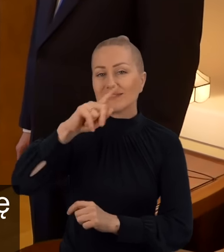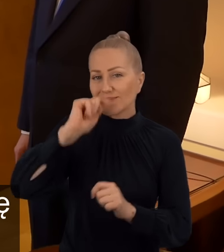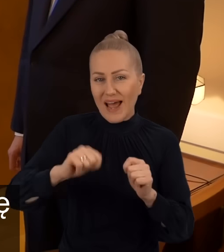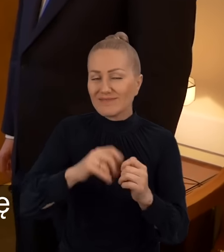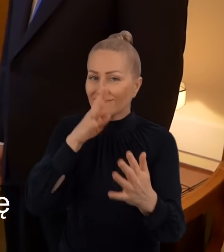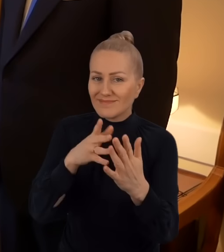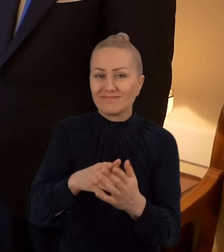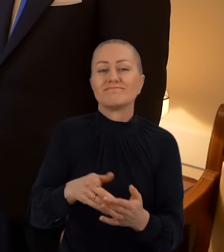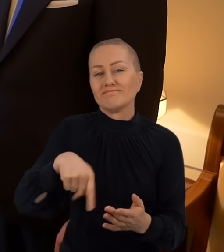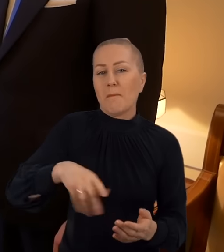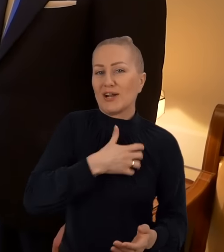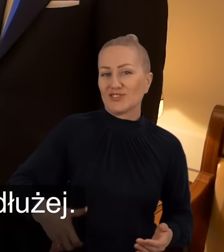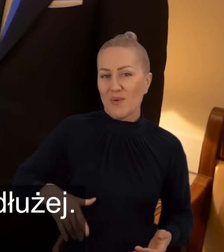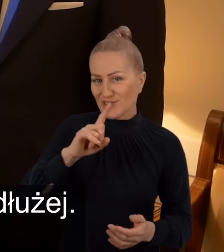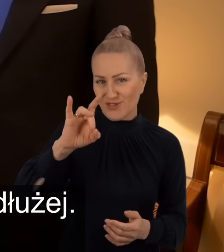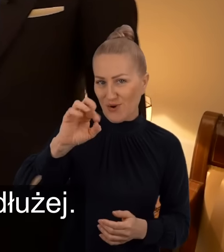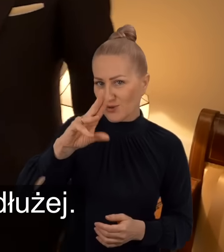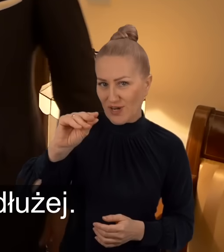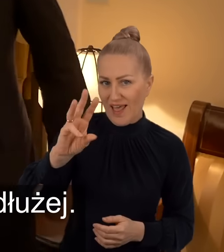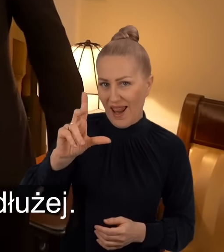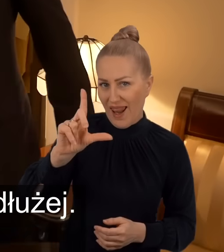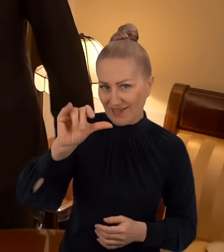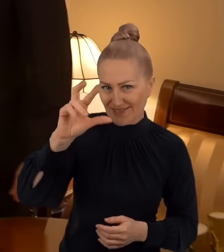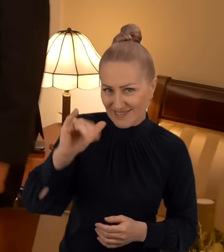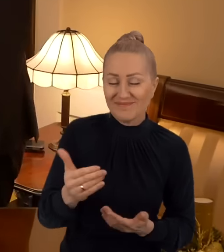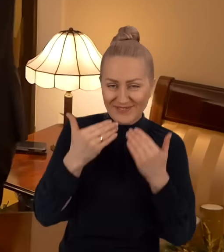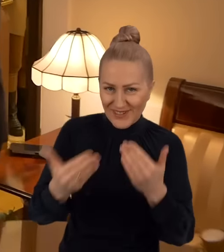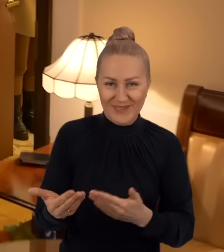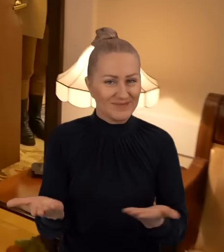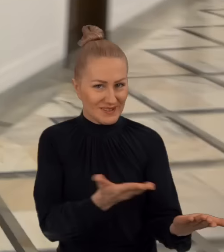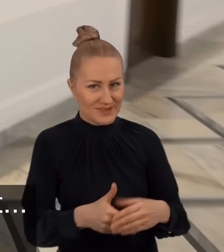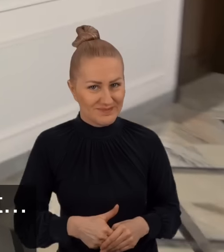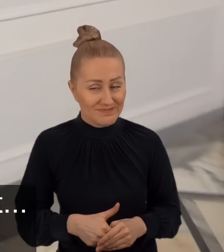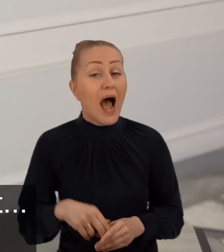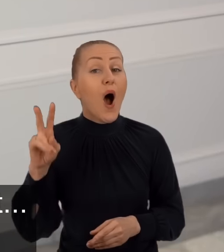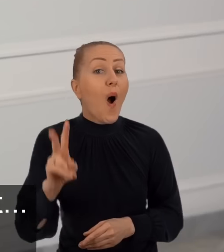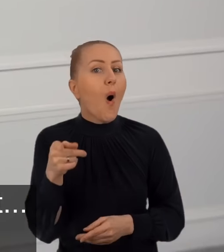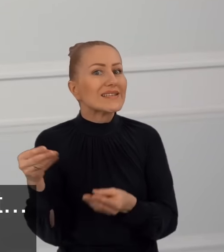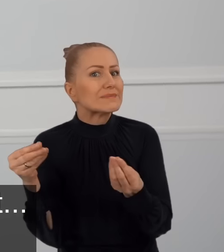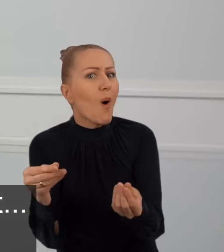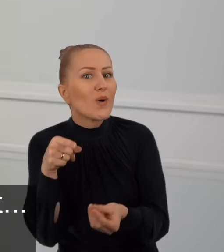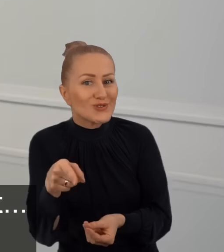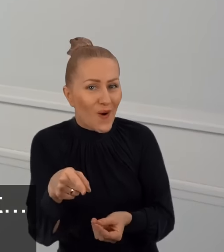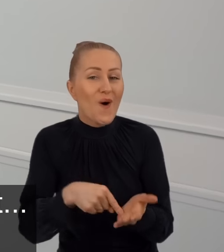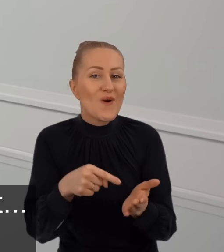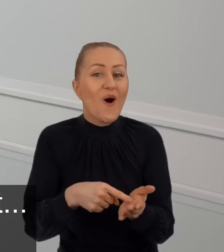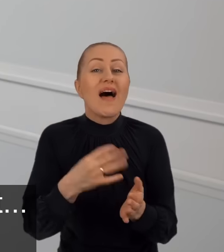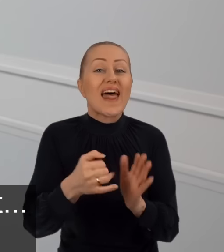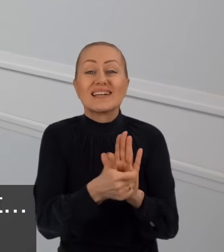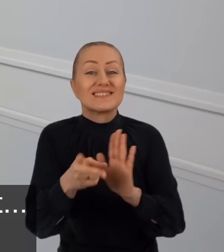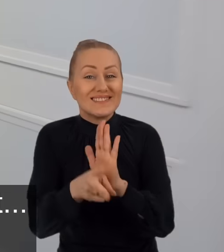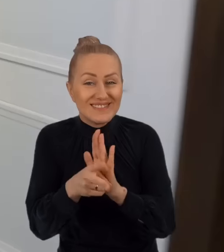inspekcję marszałkowi Zgorzelskiemu. A co? Następnym razem zapraszam na Cześć, dziękujemy bardzo. A sponsorem tego odcinka jest Józef Rapacki.